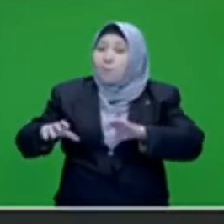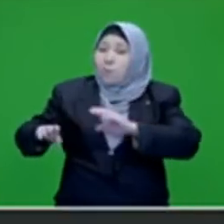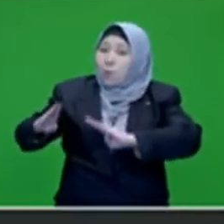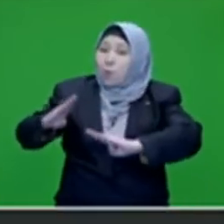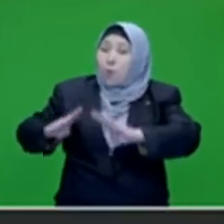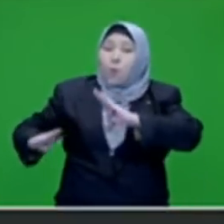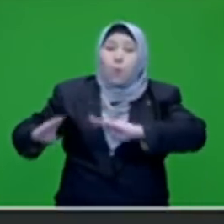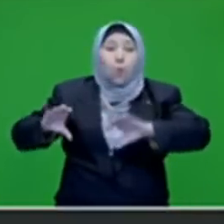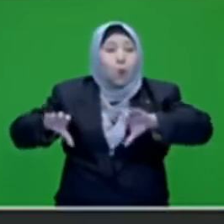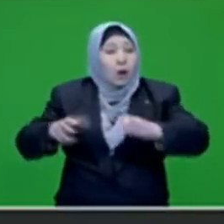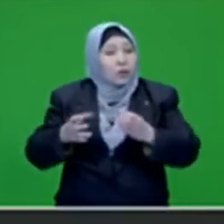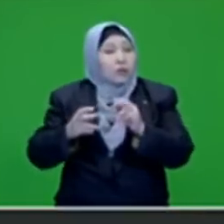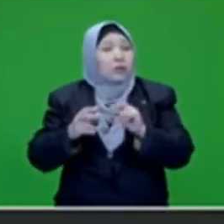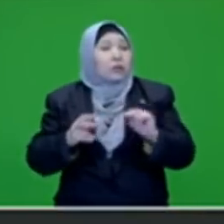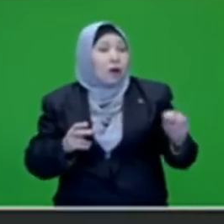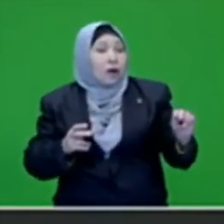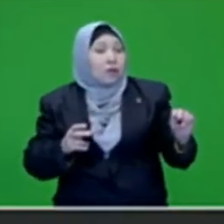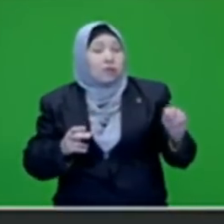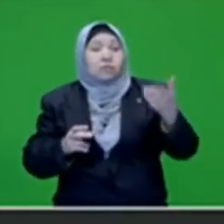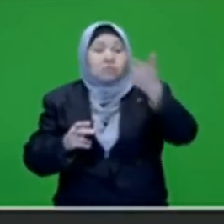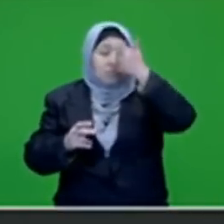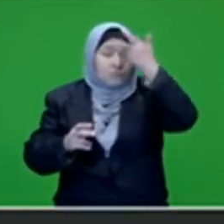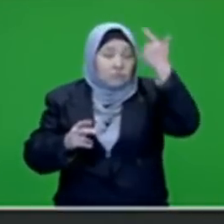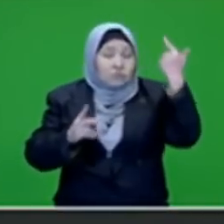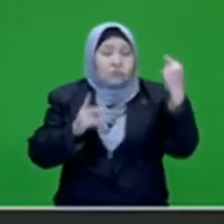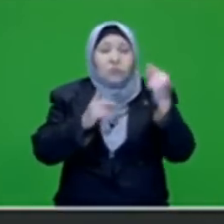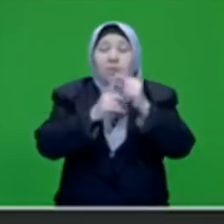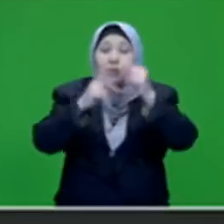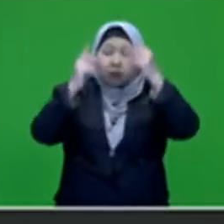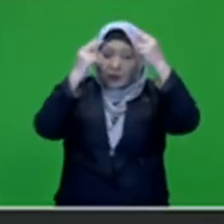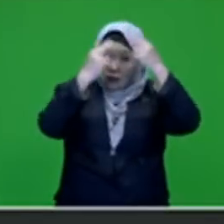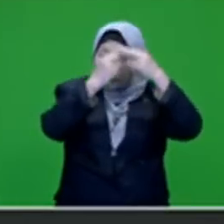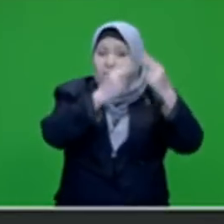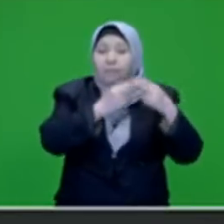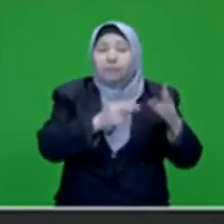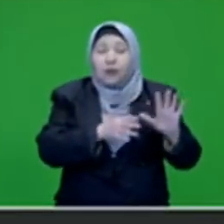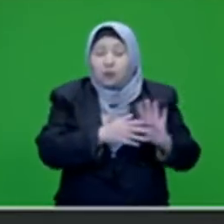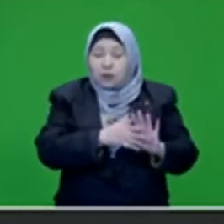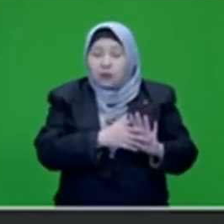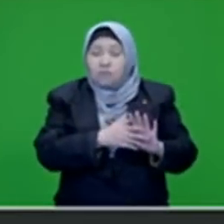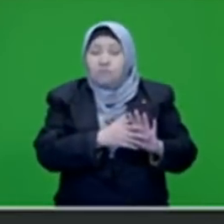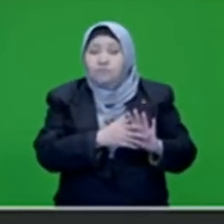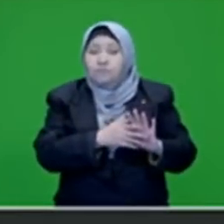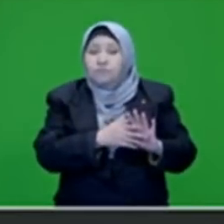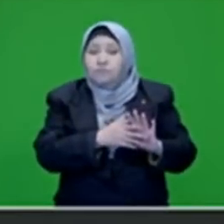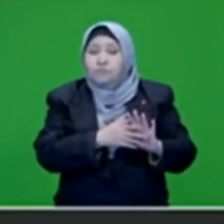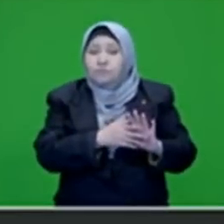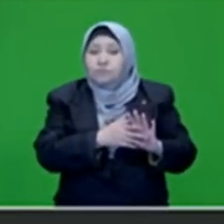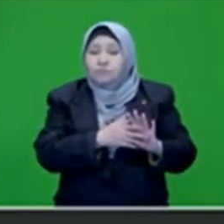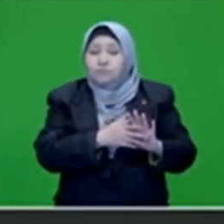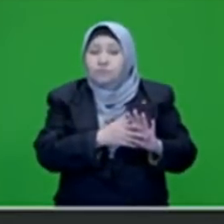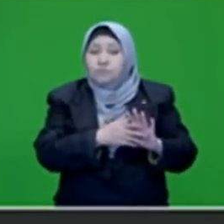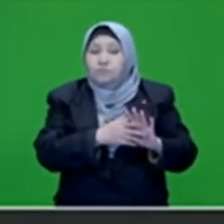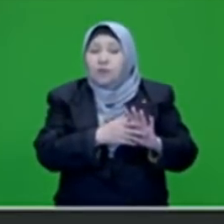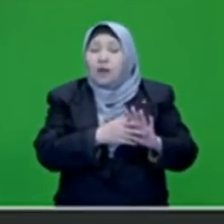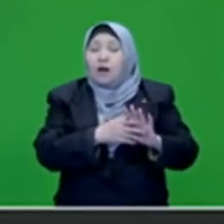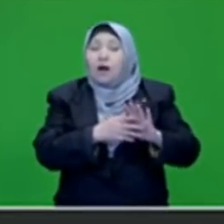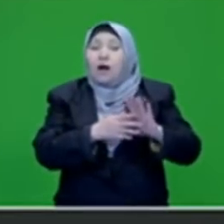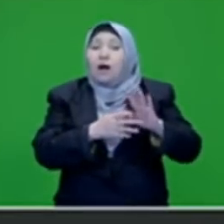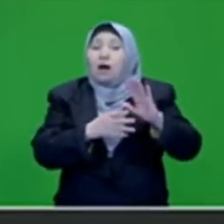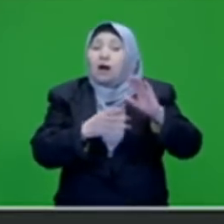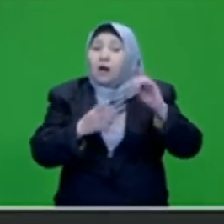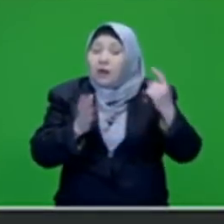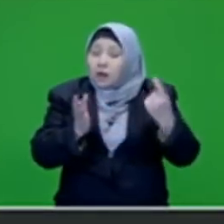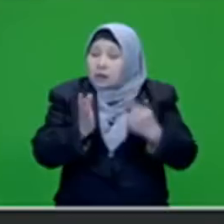sebut kadzalika linasrifa anhu su'a wal fahsya innahu min ibadinal mukhlasin.